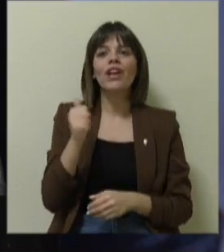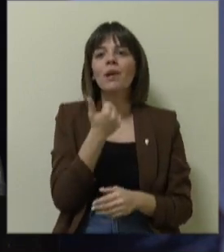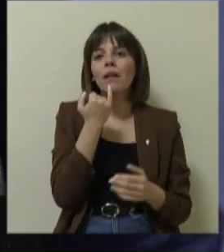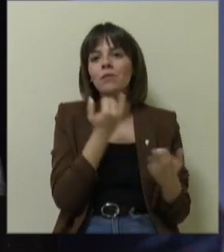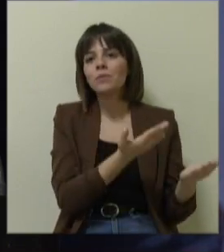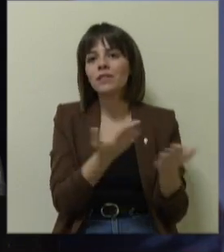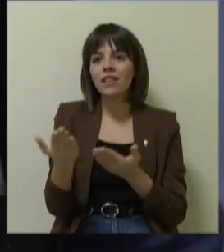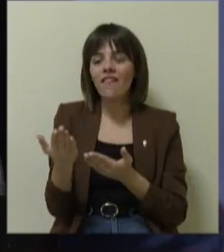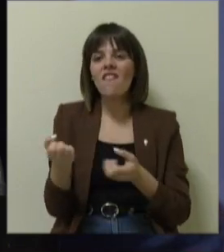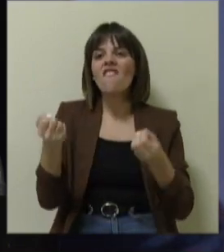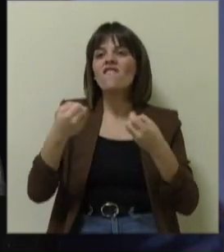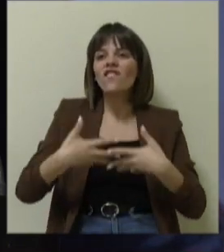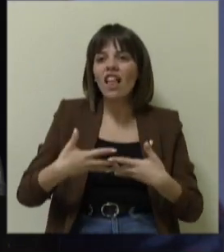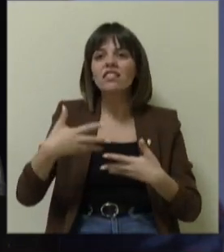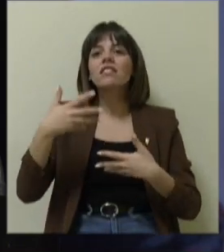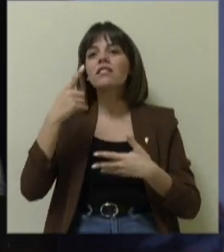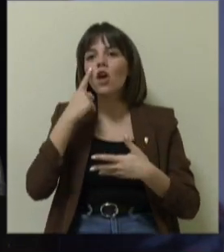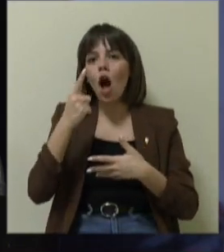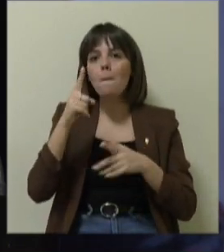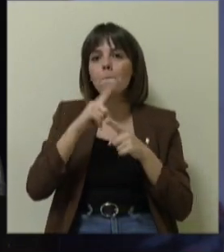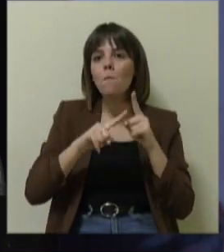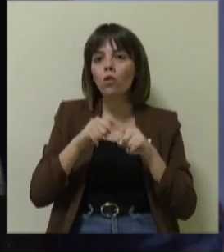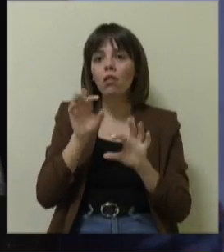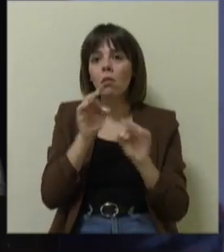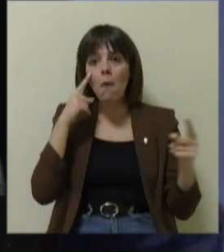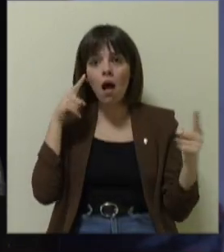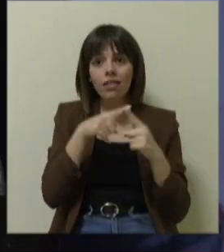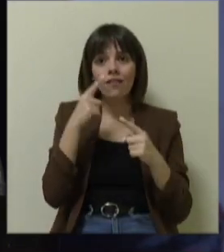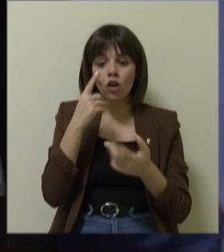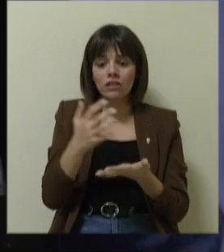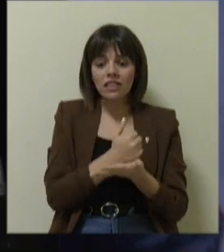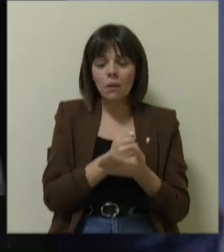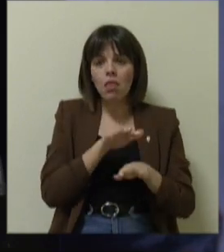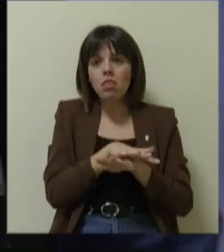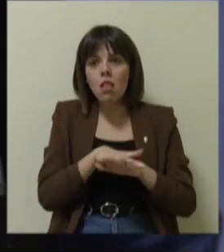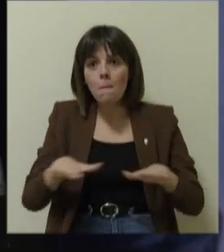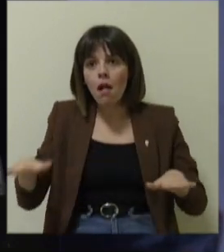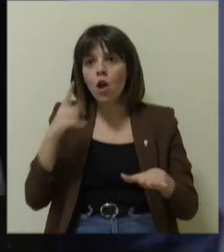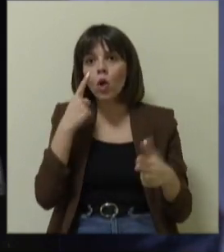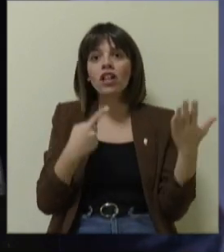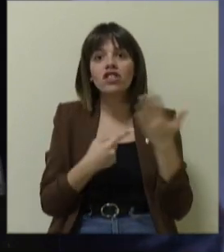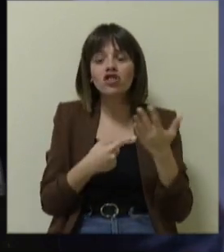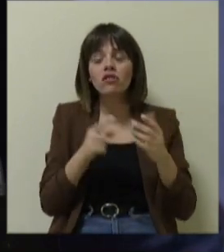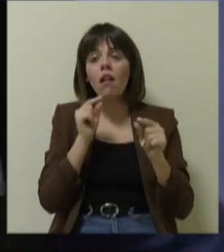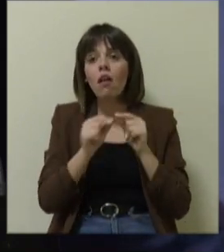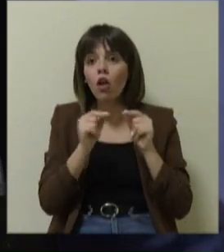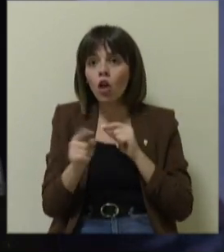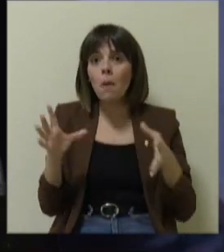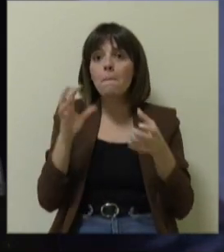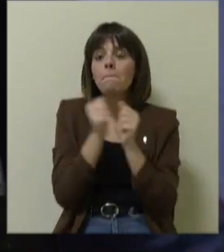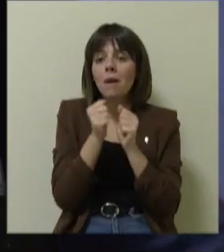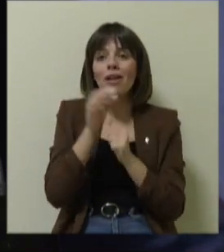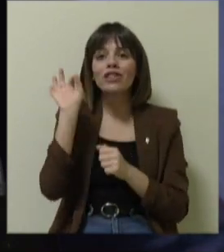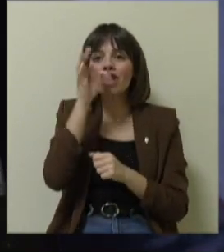konuklar, finans politikalarımızın temel hedefi sermayeyi tabana yaymak ve dijital ekonomi ile